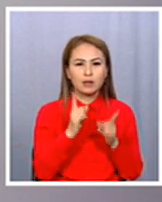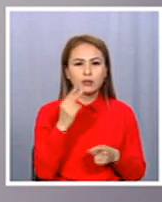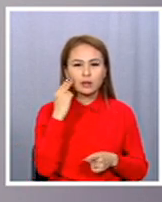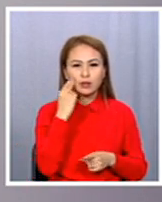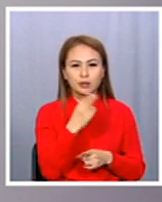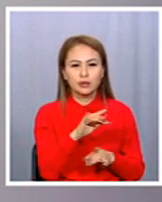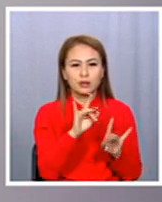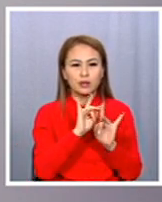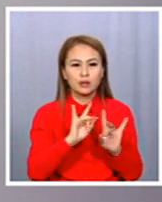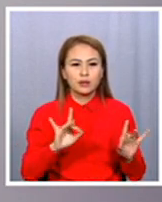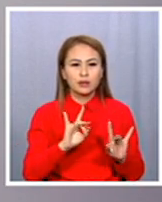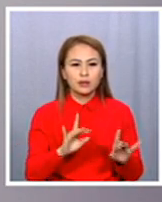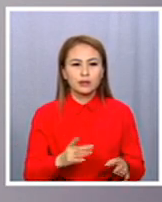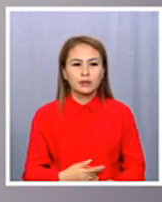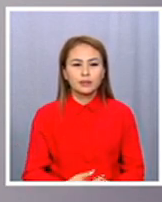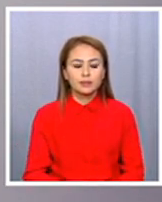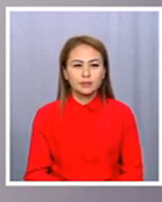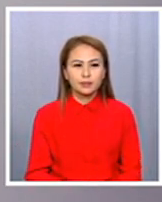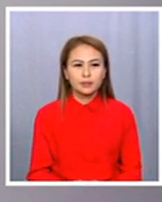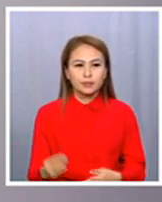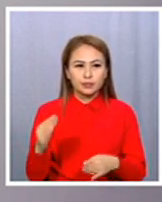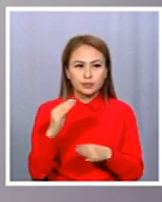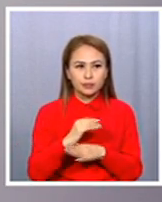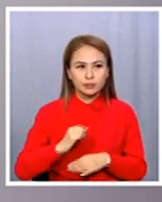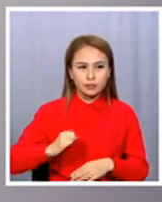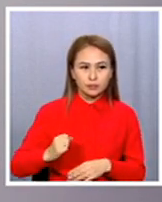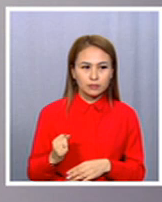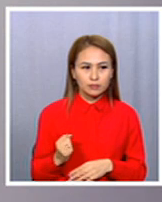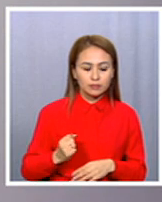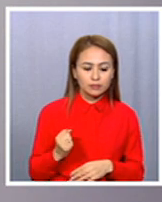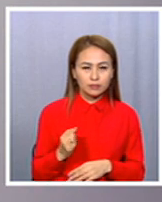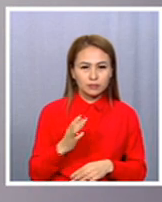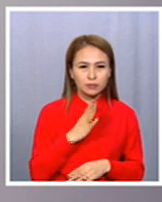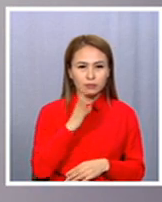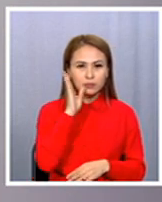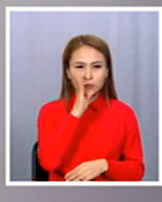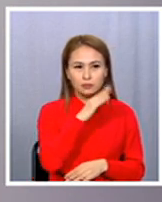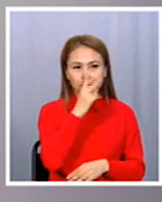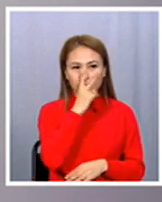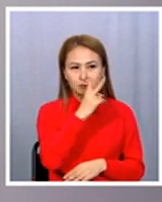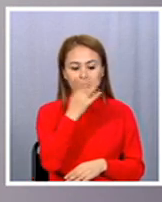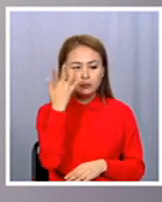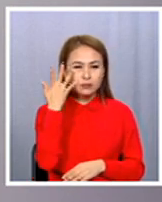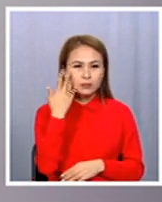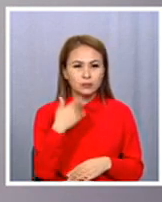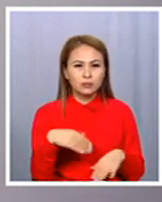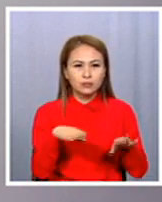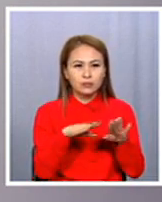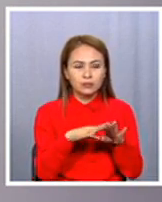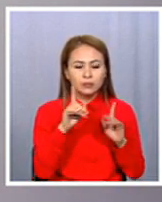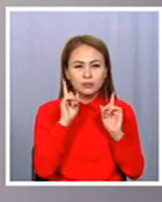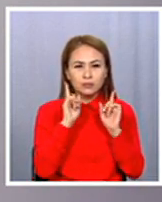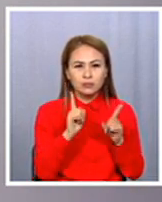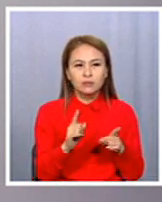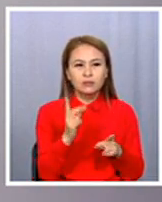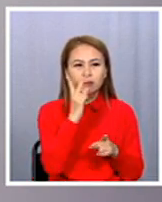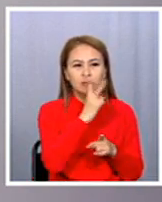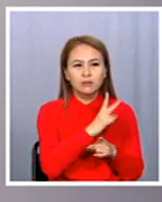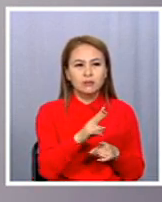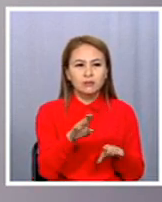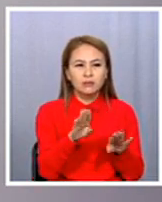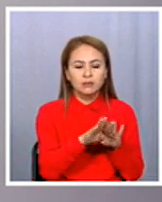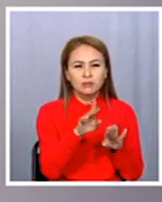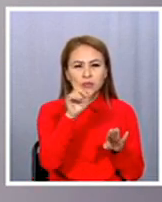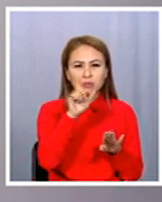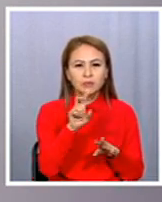атайды. Одан соң досы жолдастың анасын көрген кезде осы асыл қасиеттерді сол кісінің